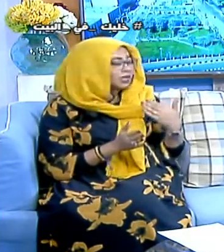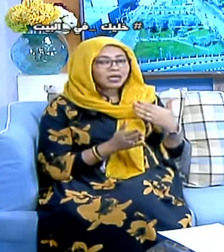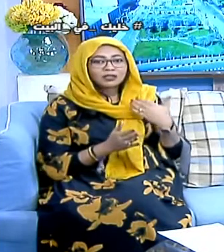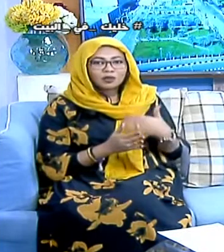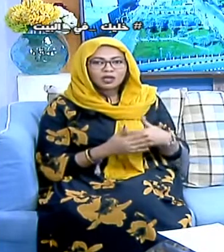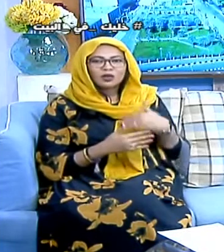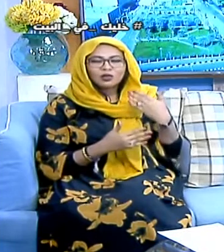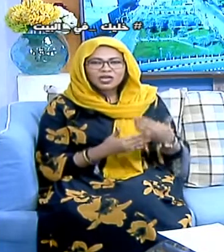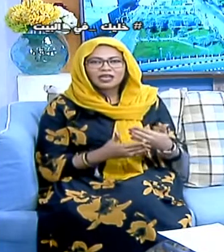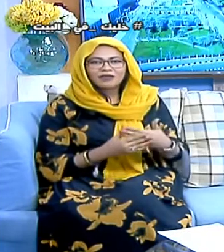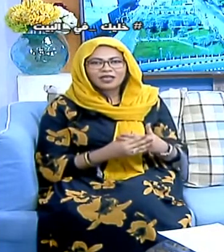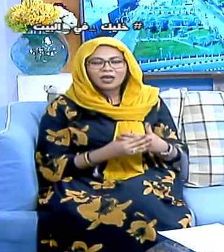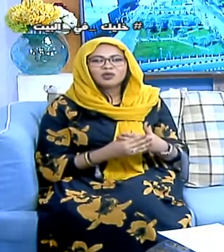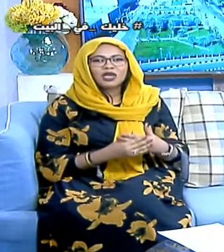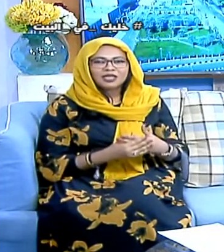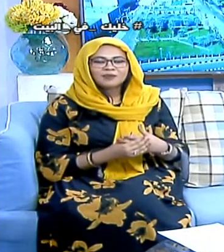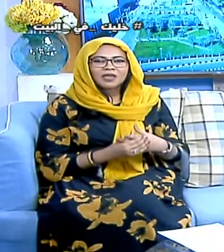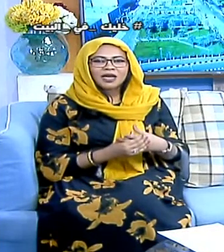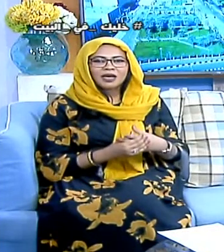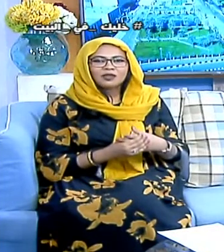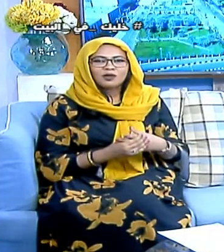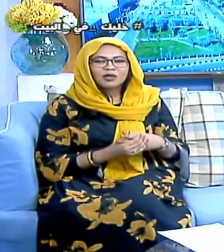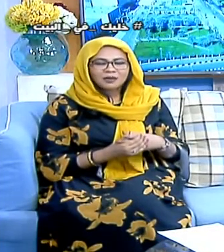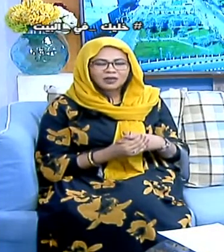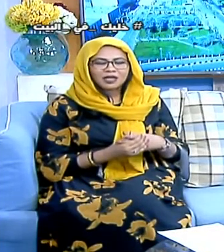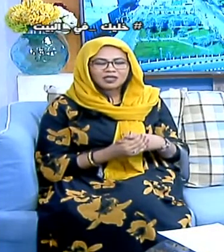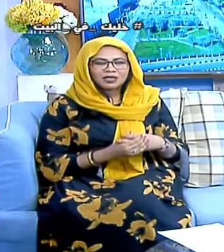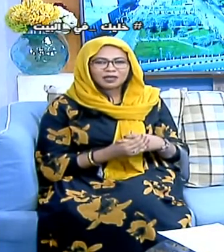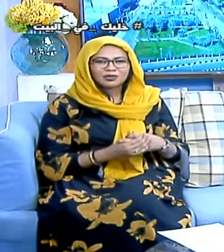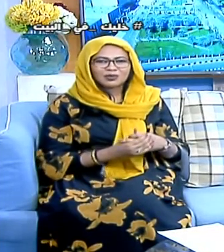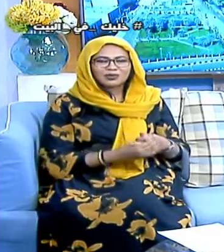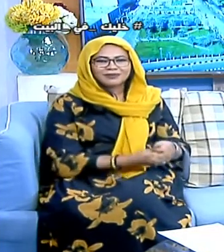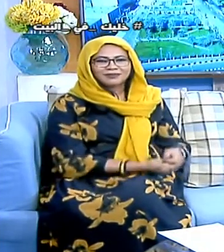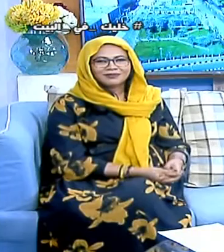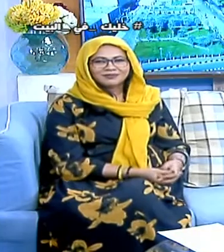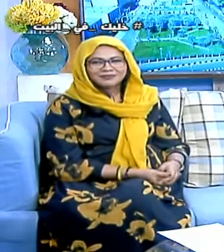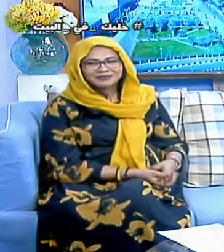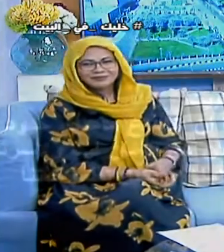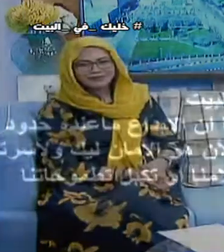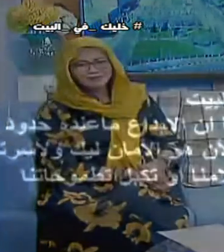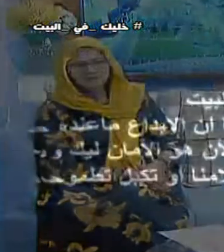عدد من الناس صورت وشاركت في هذا العمل. نشاهد هذه الأغنية على شاشة قناة الشرق.